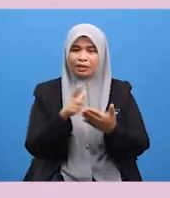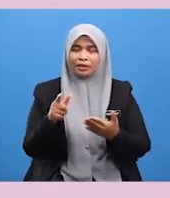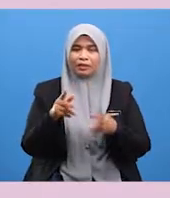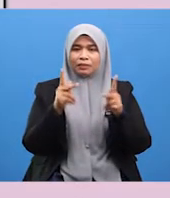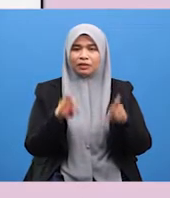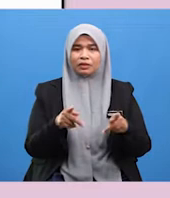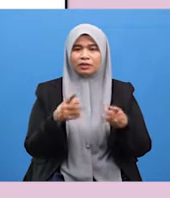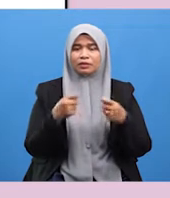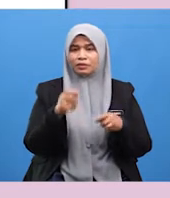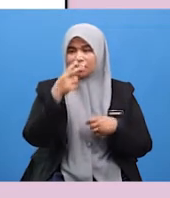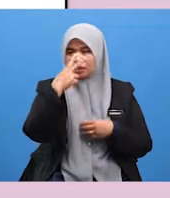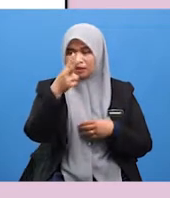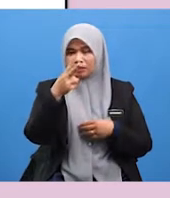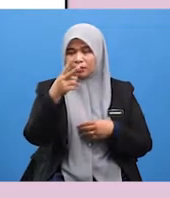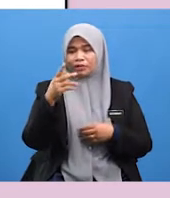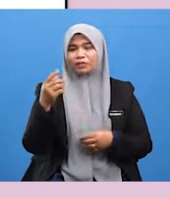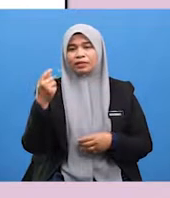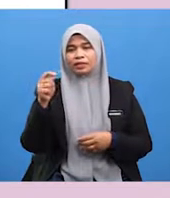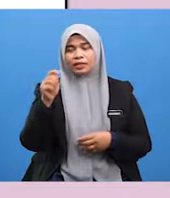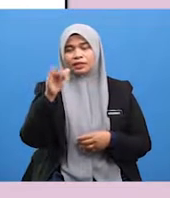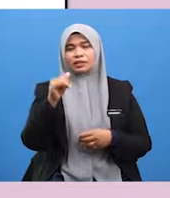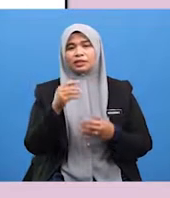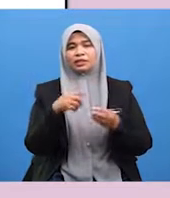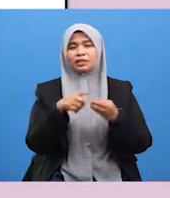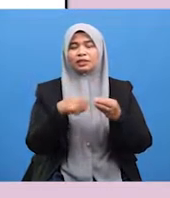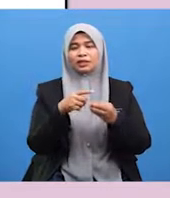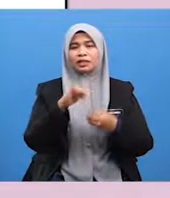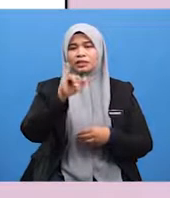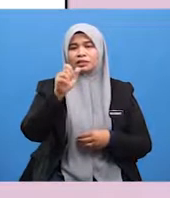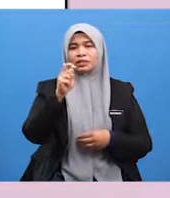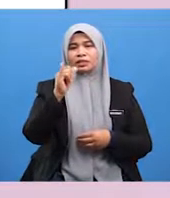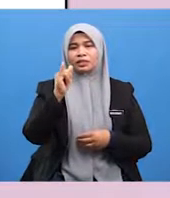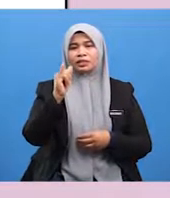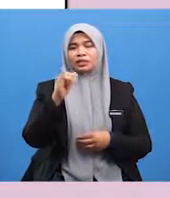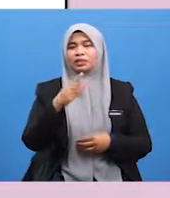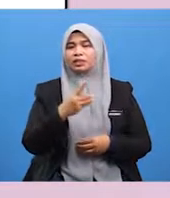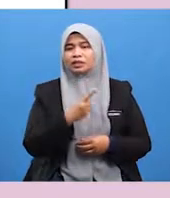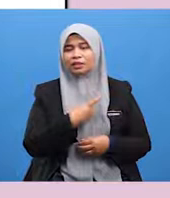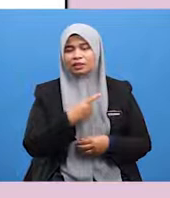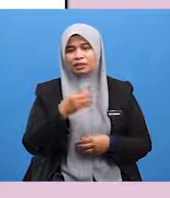cuba pelajar perhatikan petikan yang berkaitan dengan jati diri Tun Perak ini.